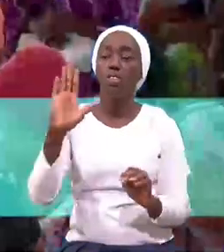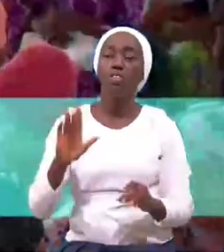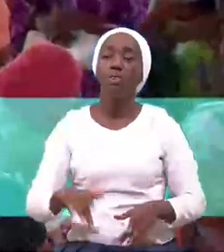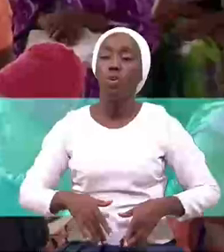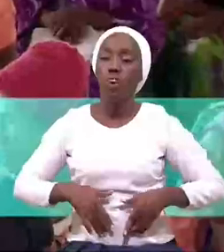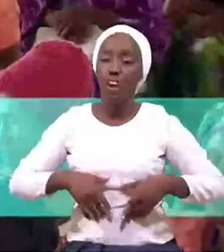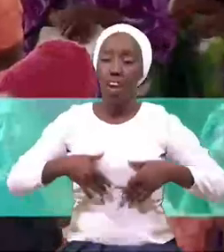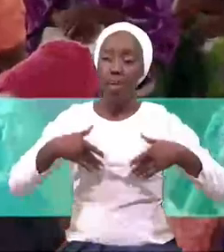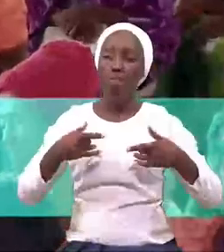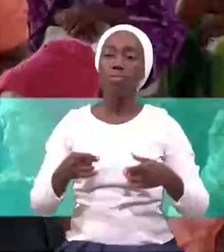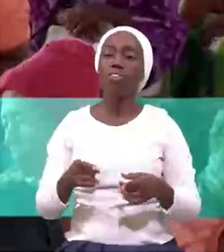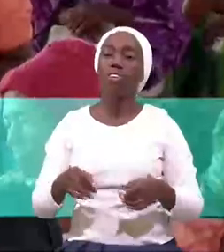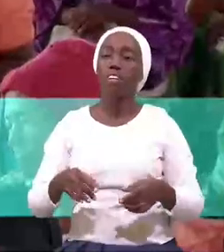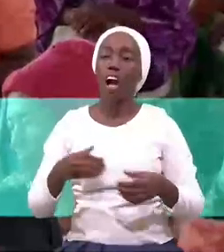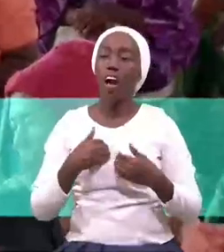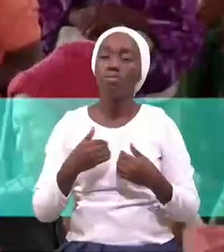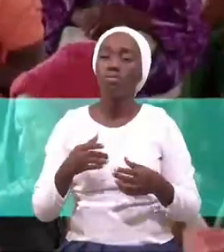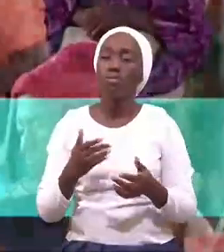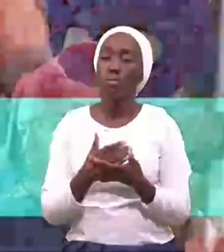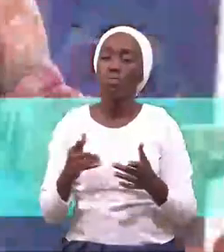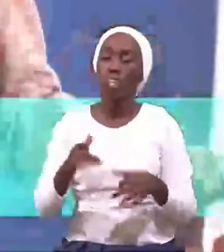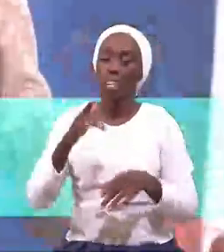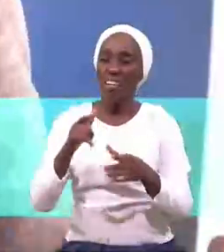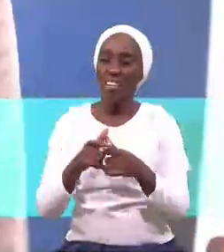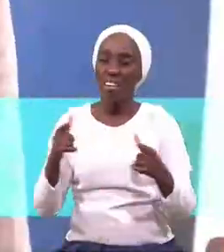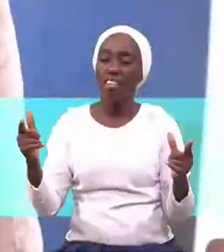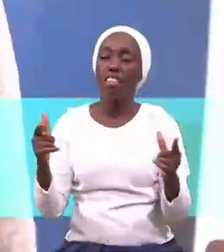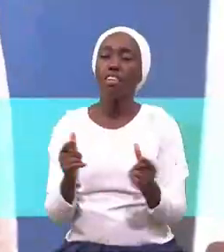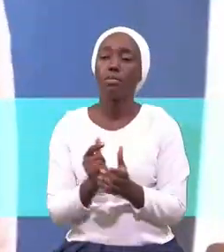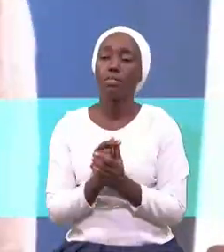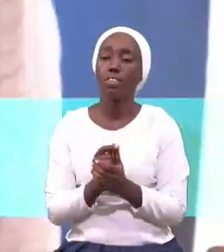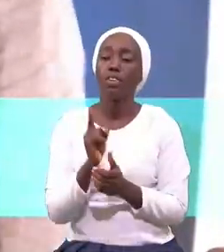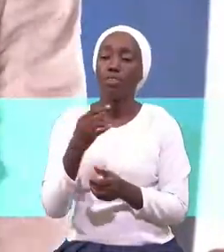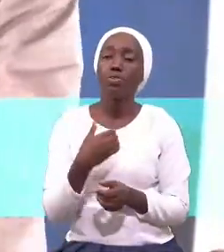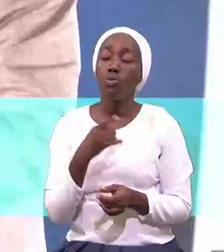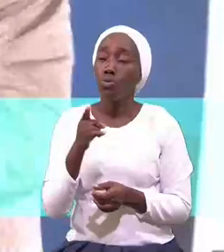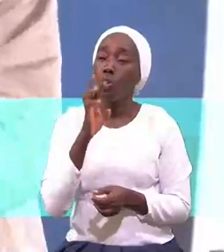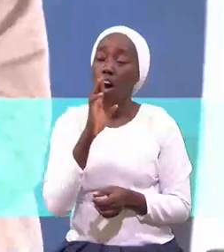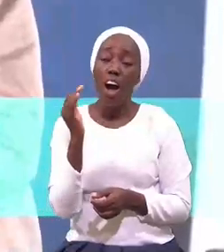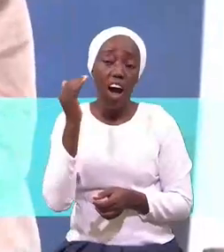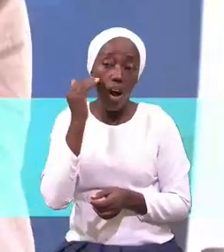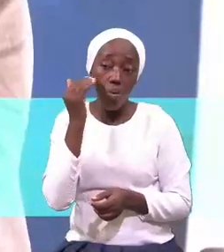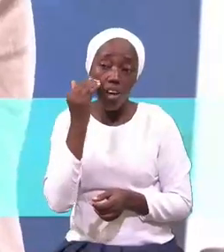Votre vie va produire quelque chose. Et vous êtes conscient de cela à tout moment.